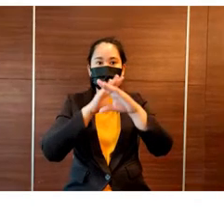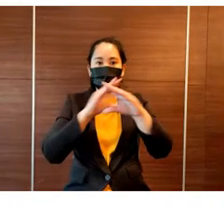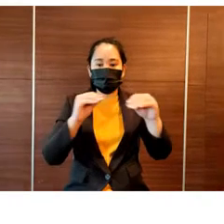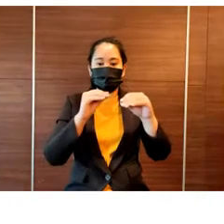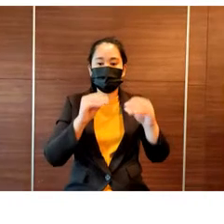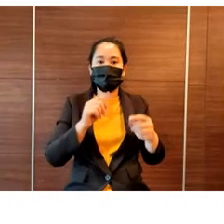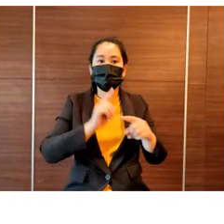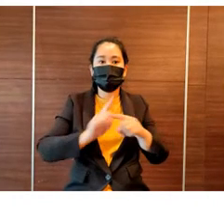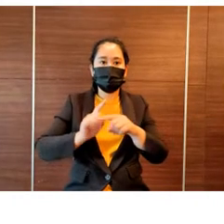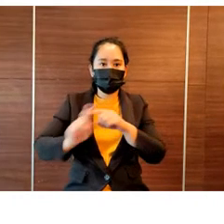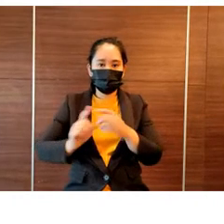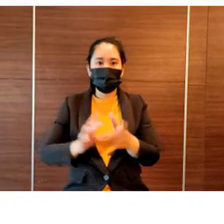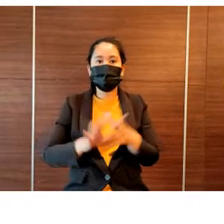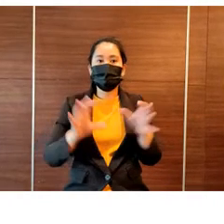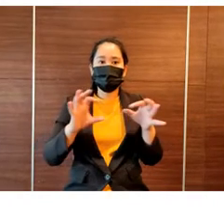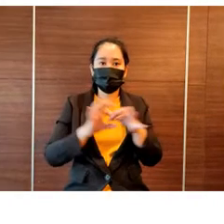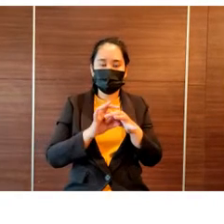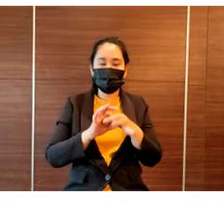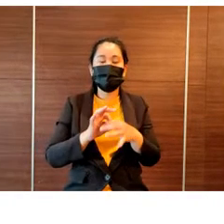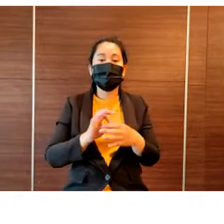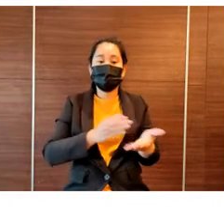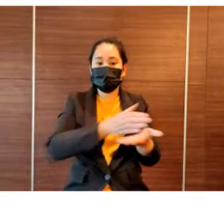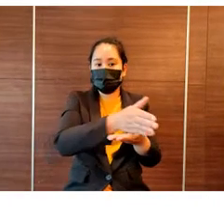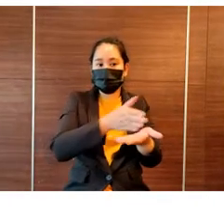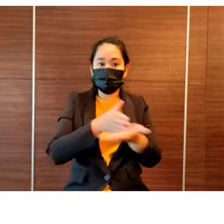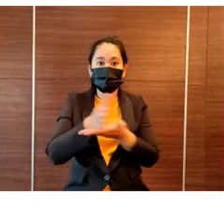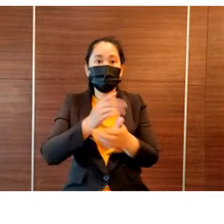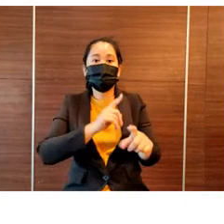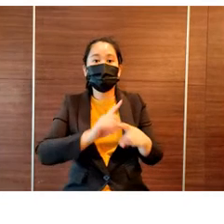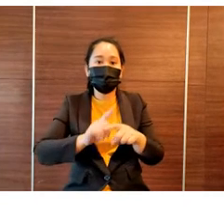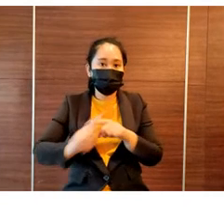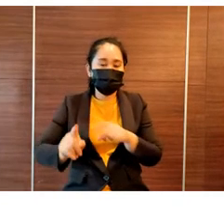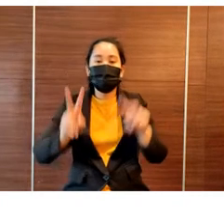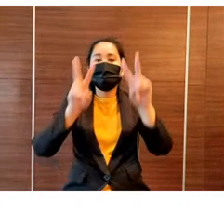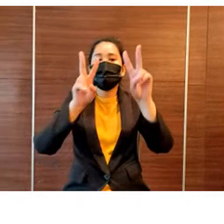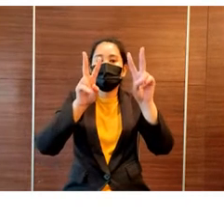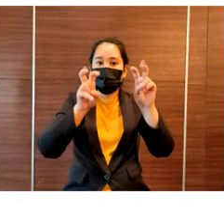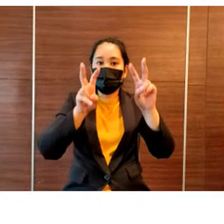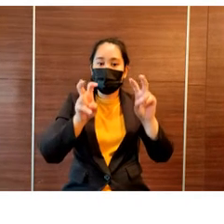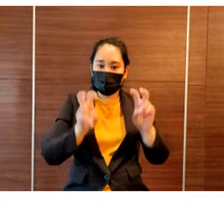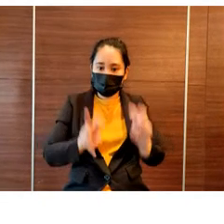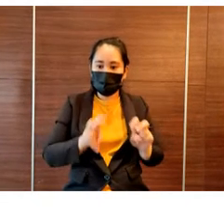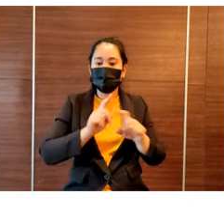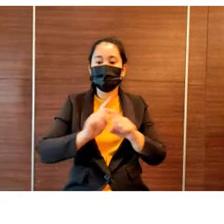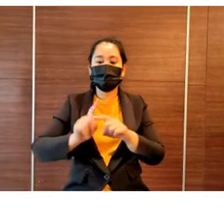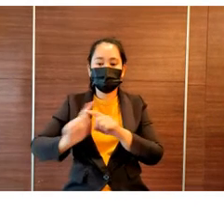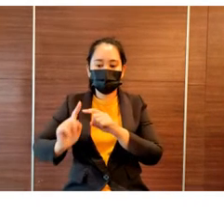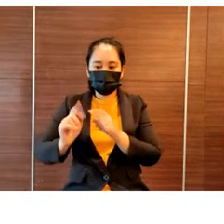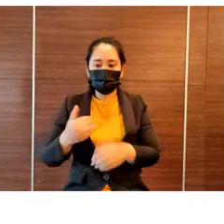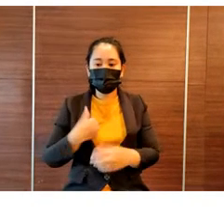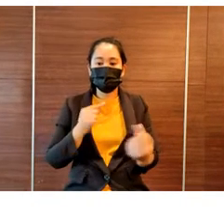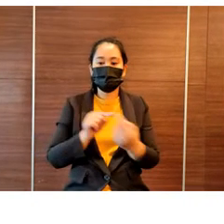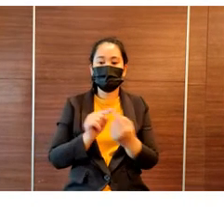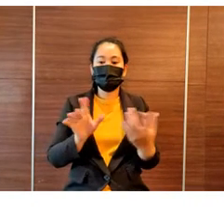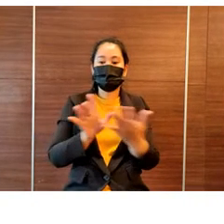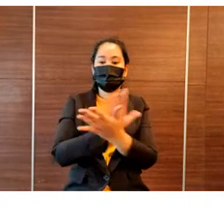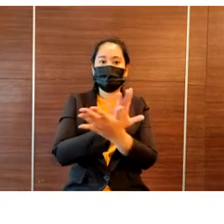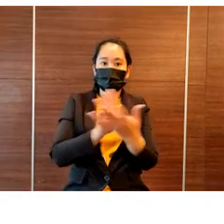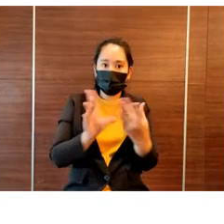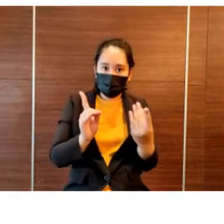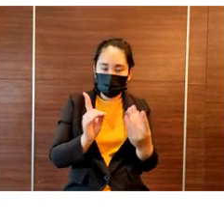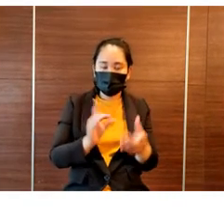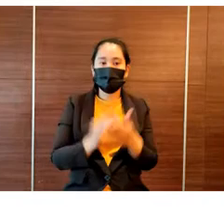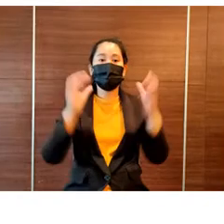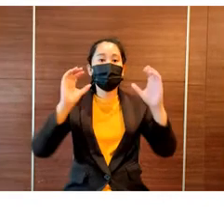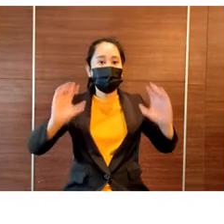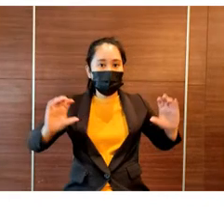ข้องในด้านภาคส่วนต่างๆในประเด็นดังกล่าวทั้งภาคประชาสังคมภา